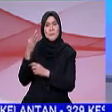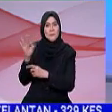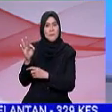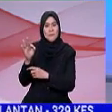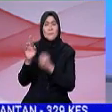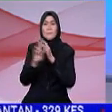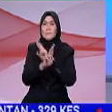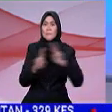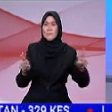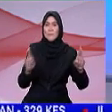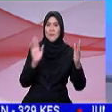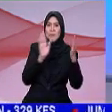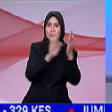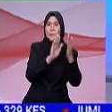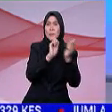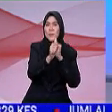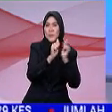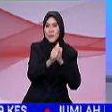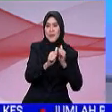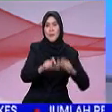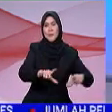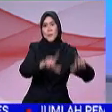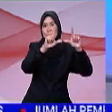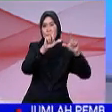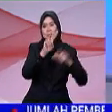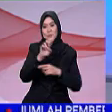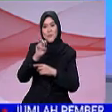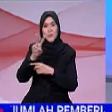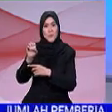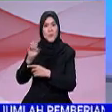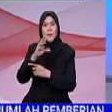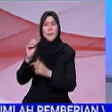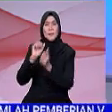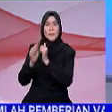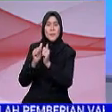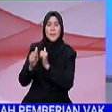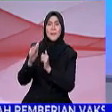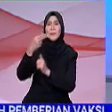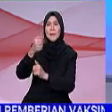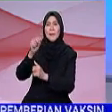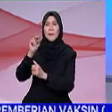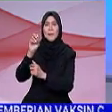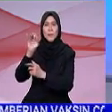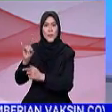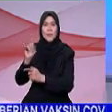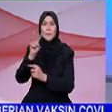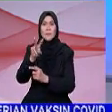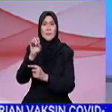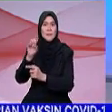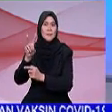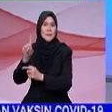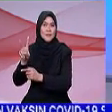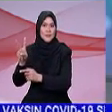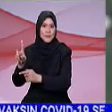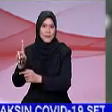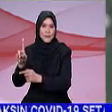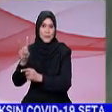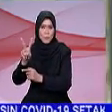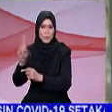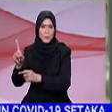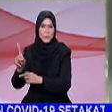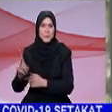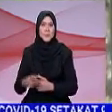ketika persediaan menghadapi Sukan Olimpik Tokyo 2020 dan Sukan Si Hanoi 2021.